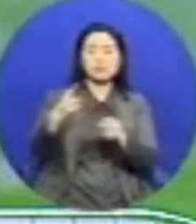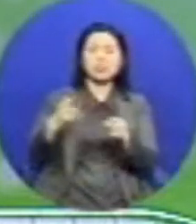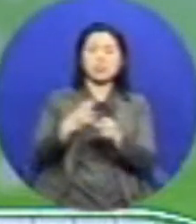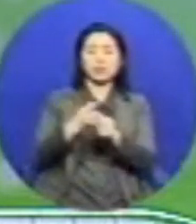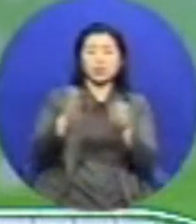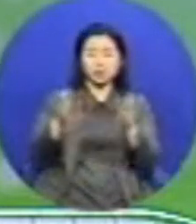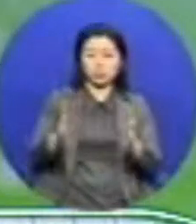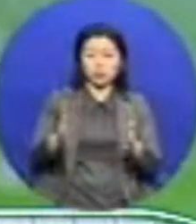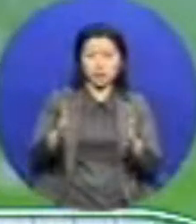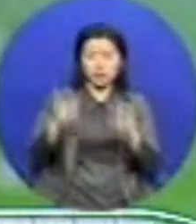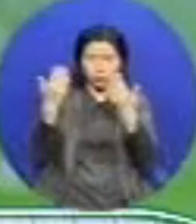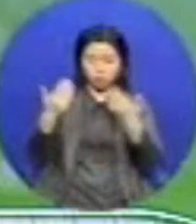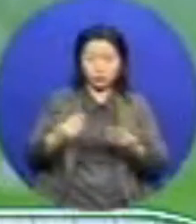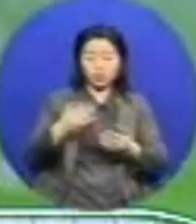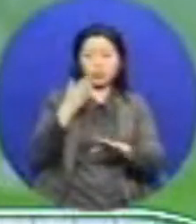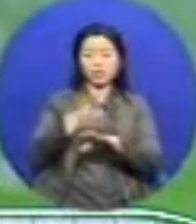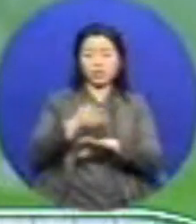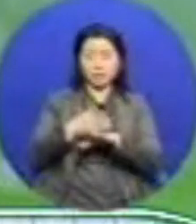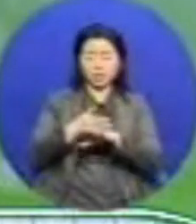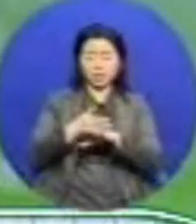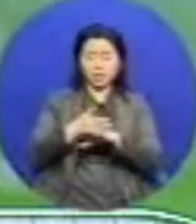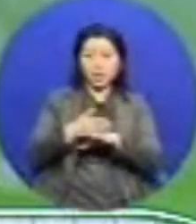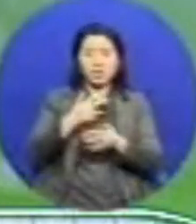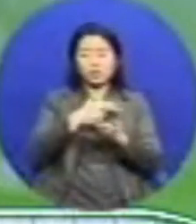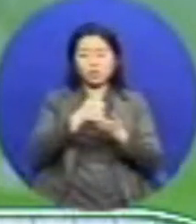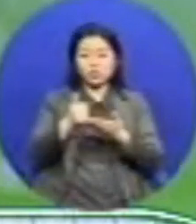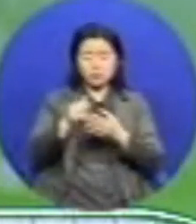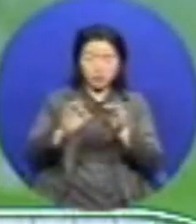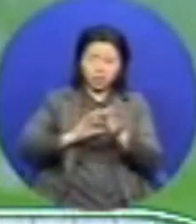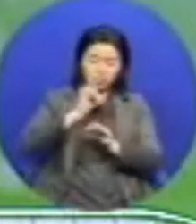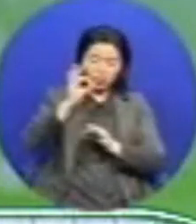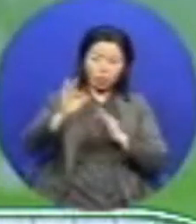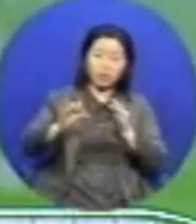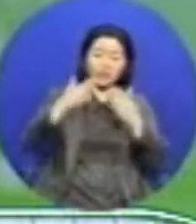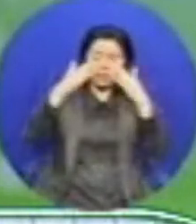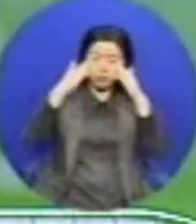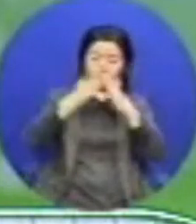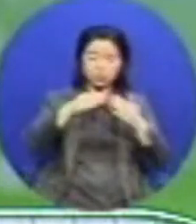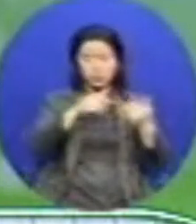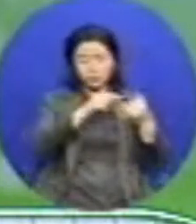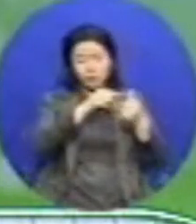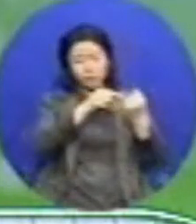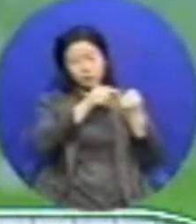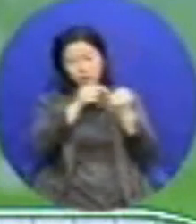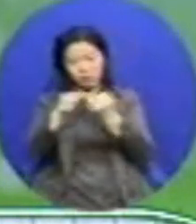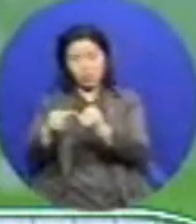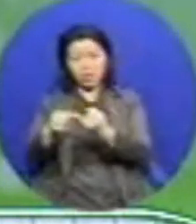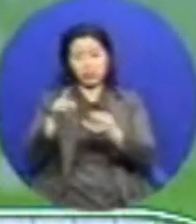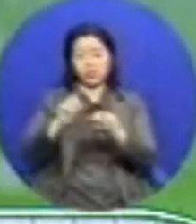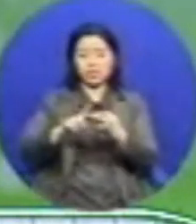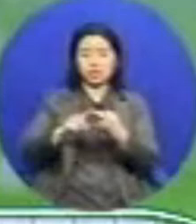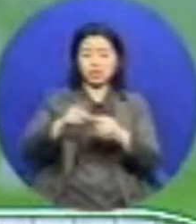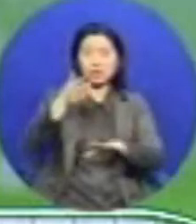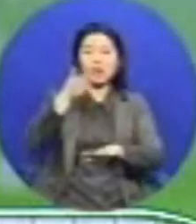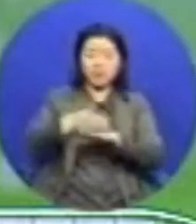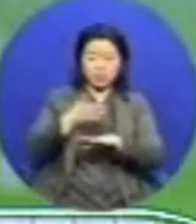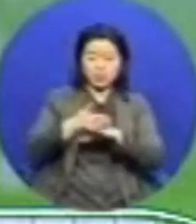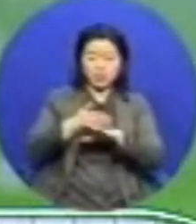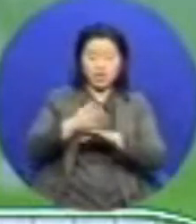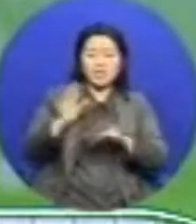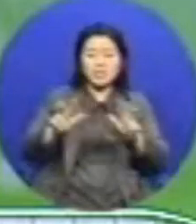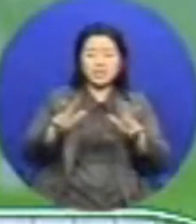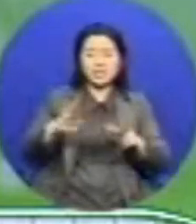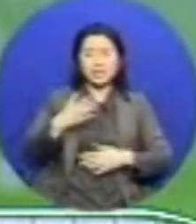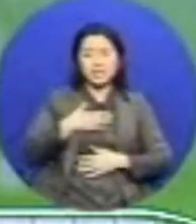주님의 영원하신 존 전으로 데려가 심에 감사를 드립니다 이제 나의 남은 여생을 주님을 위해